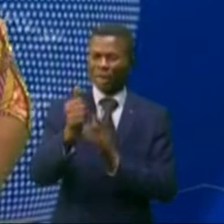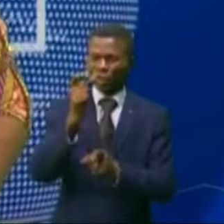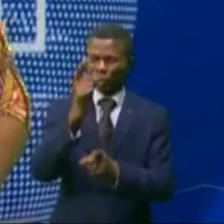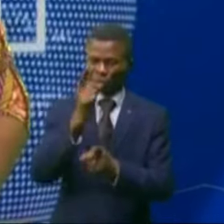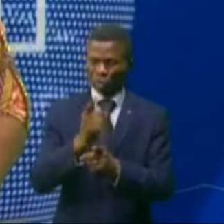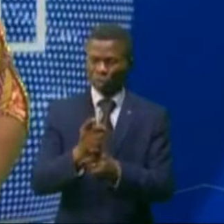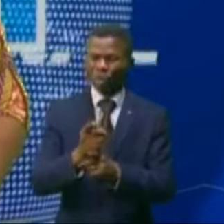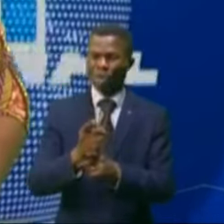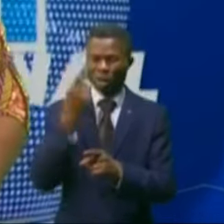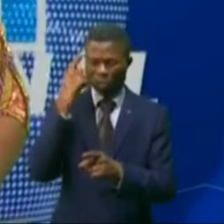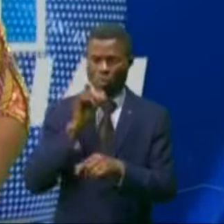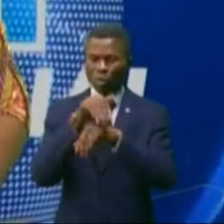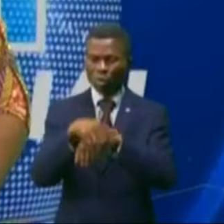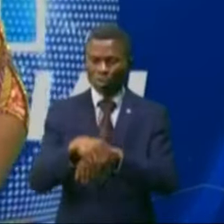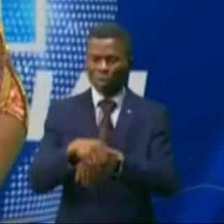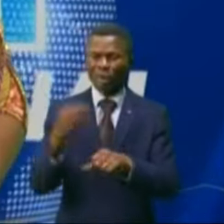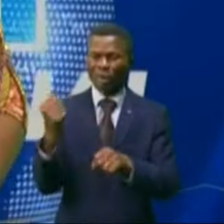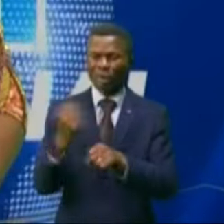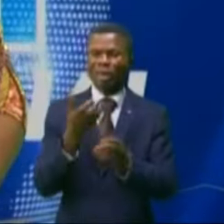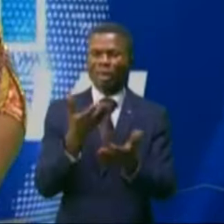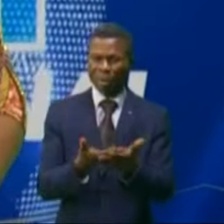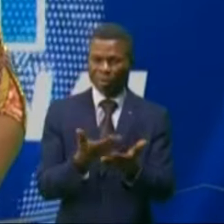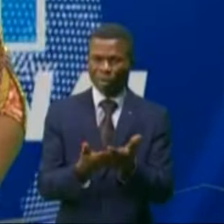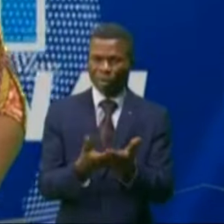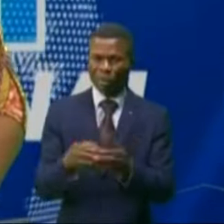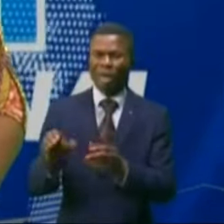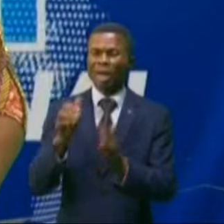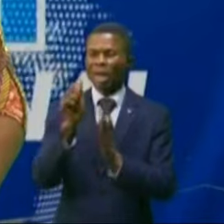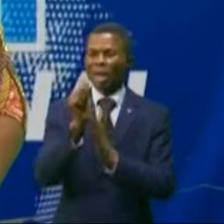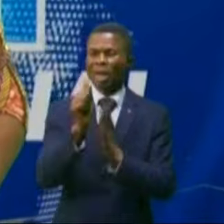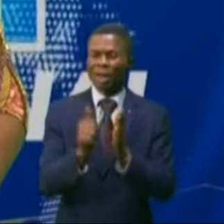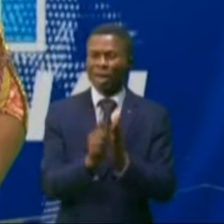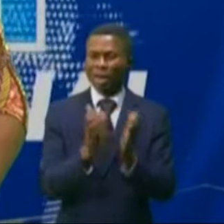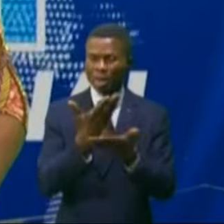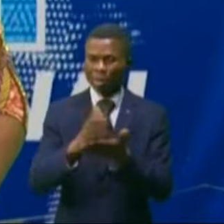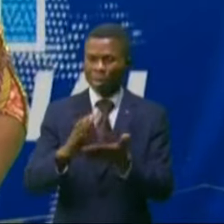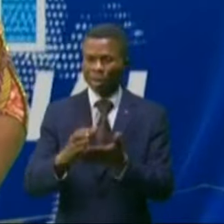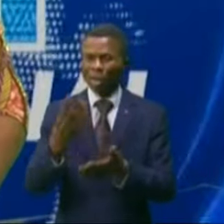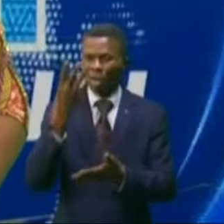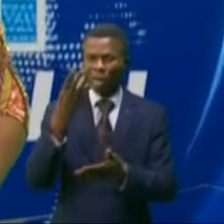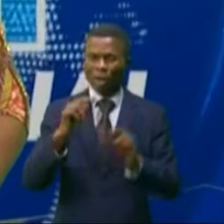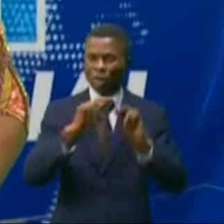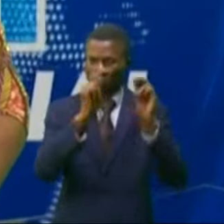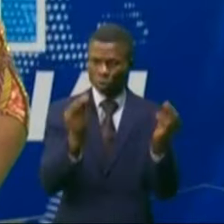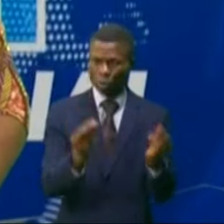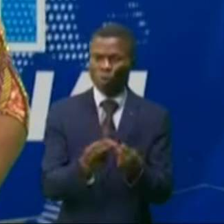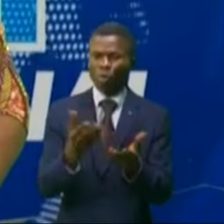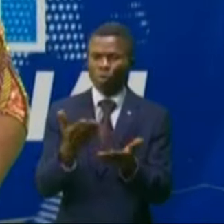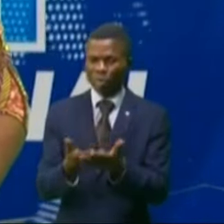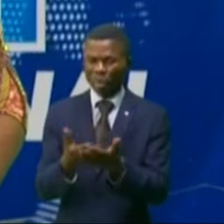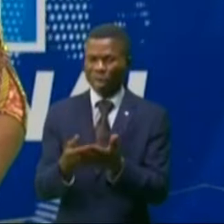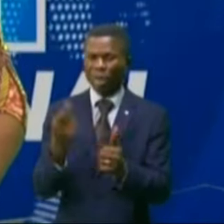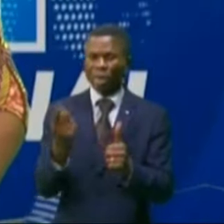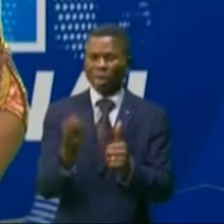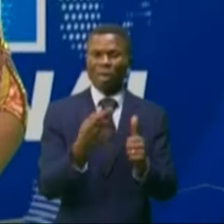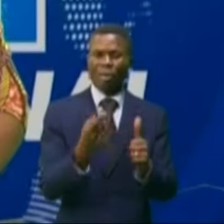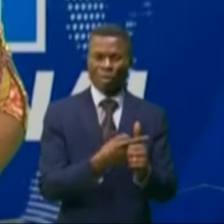requises pour lui fournir des différents articles répartis en quatre lots distincts, à savoir